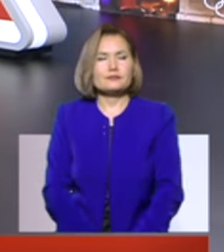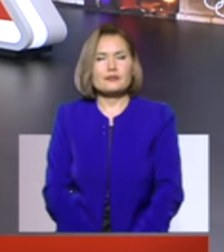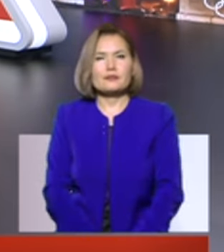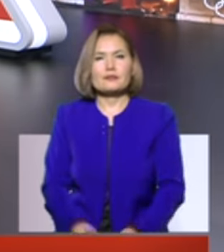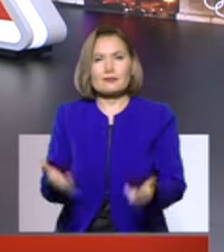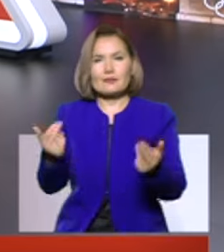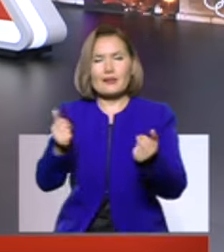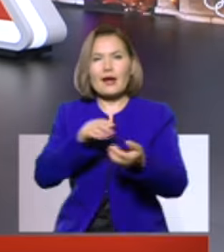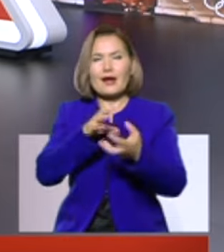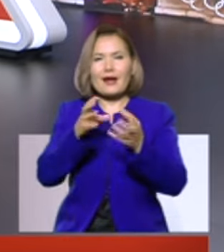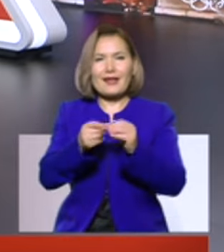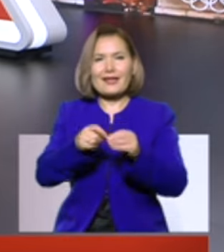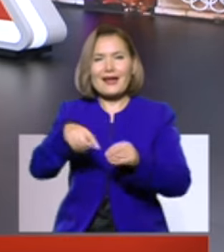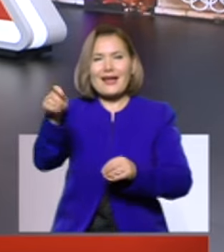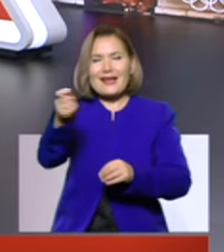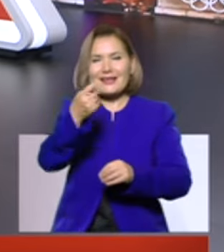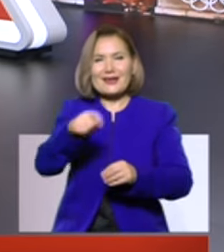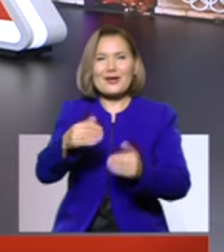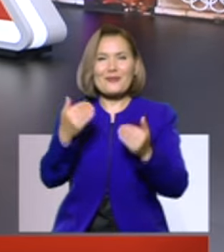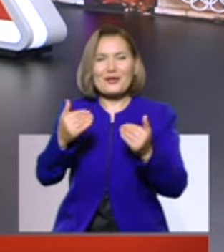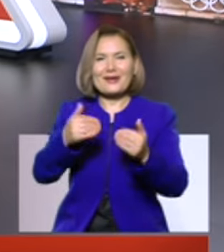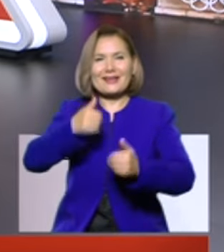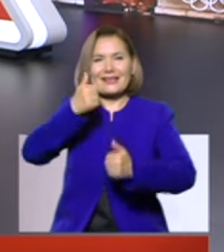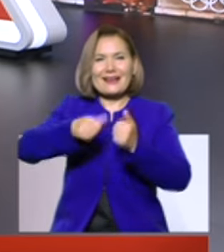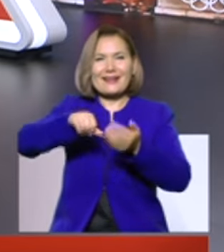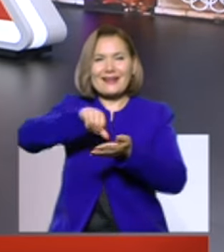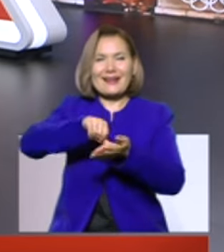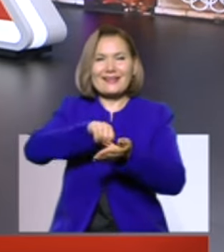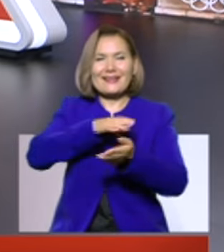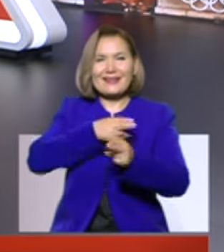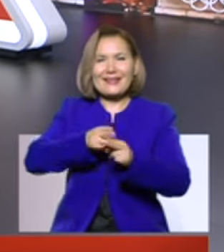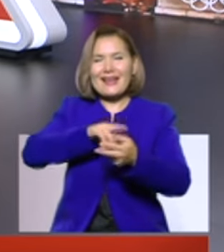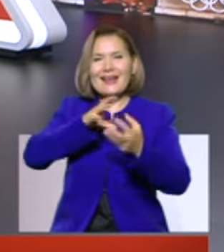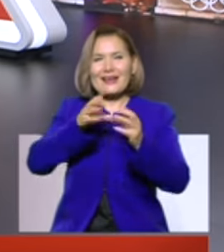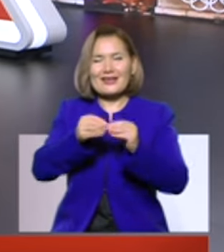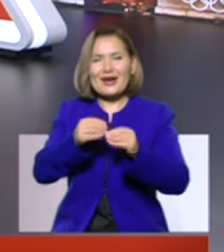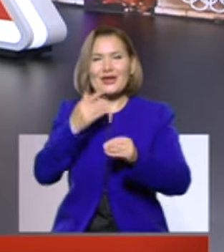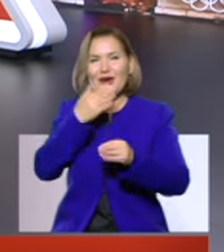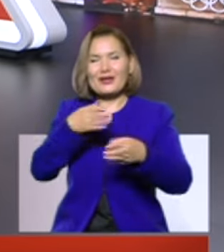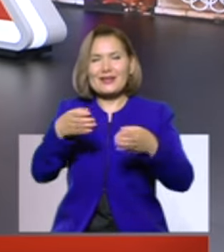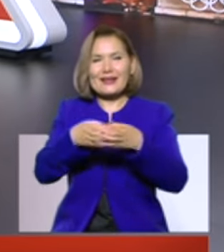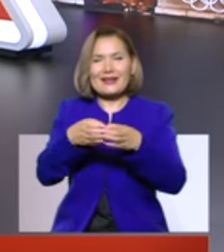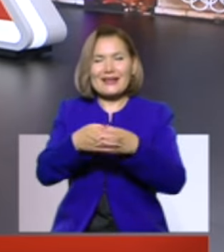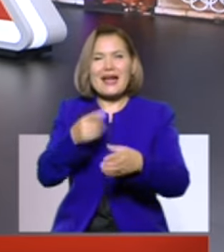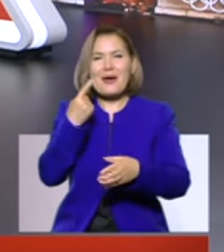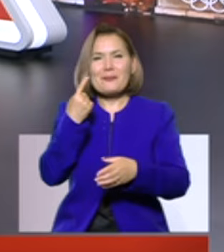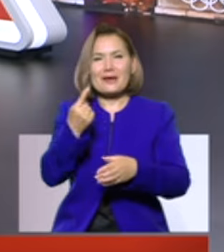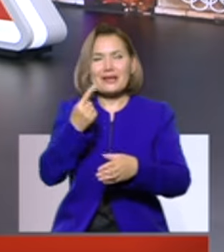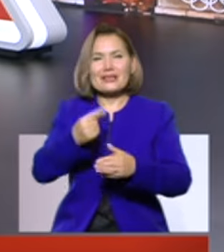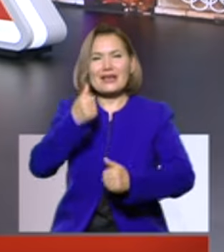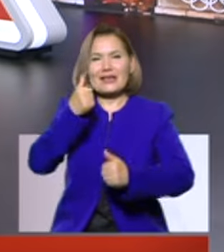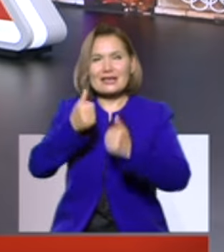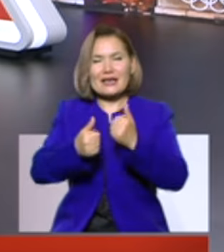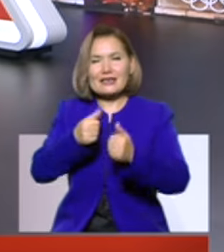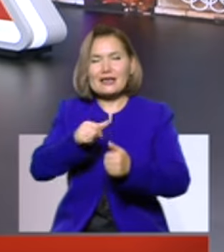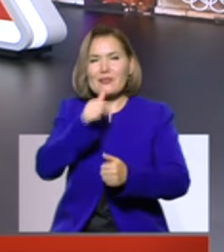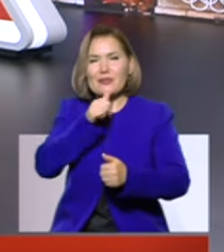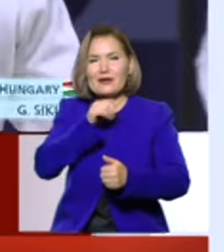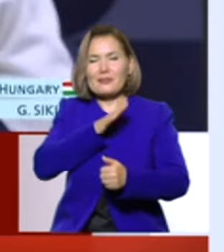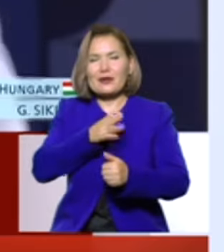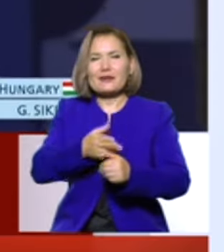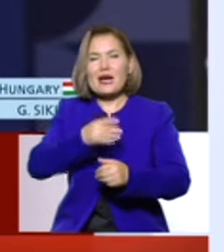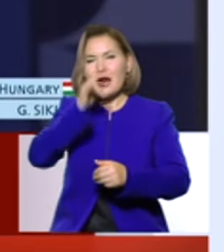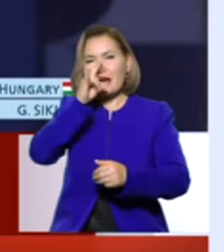Я, Ләйлә, семсершілерімізде бүгін жарысқа қатысты. Бұл семсерлесуден ұлттық құраманың бірінші жарысы болатын. Өкінішке қарай